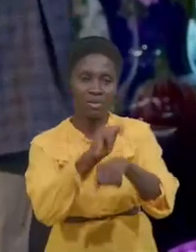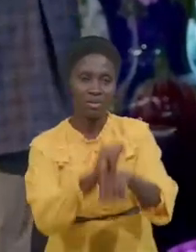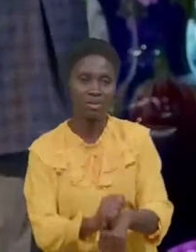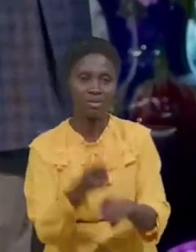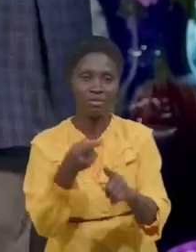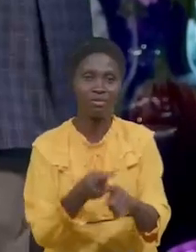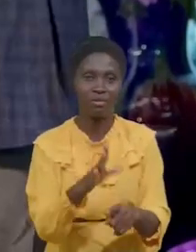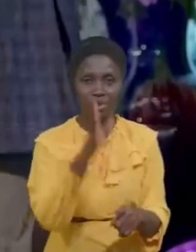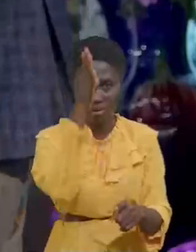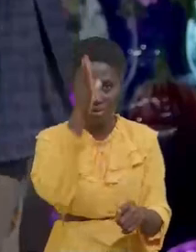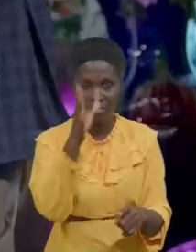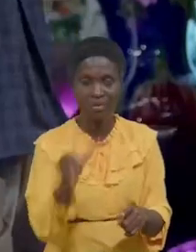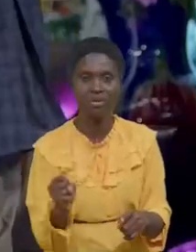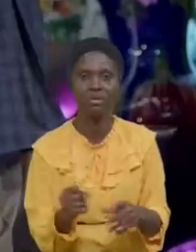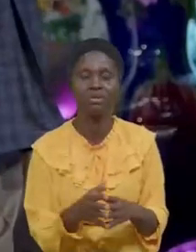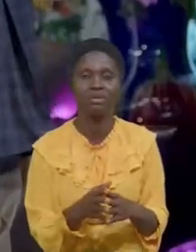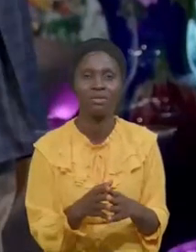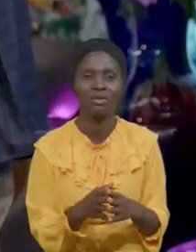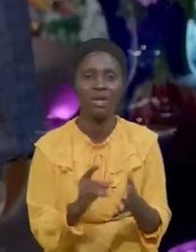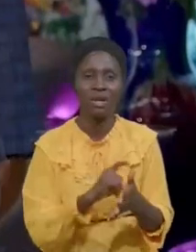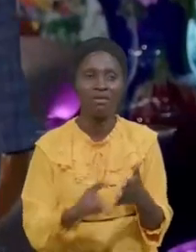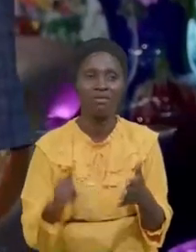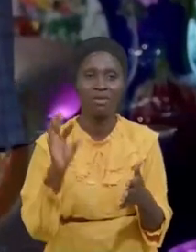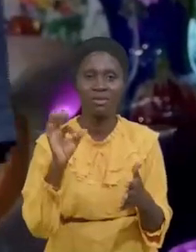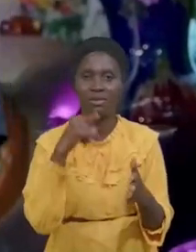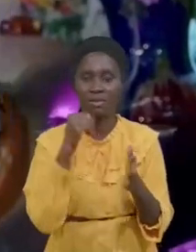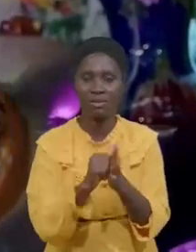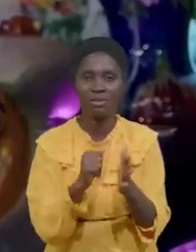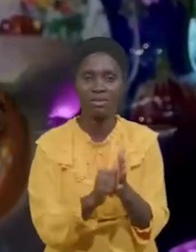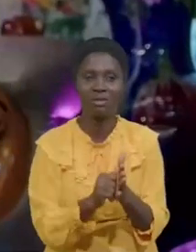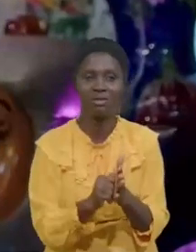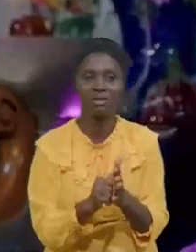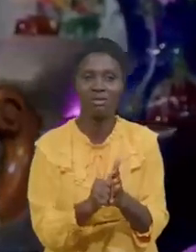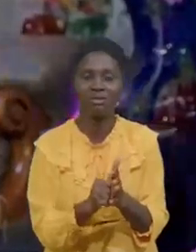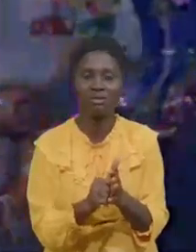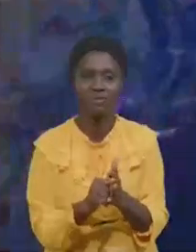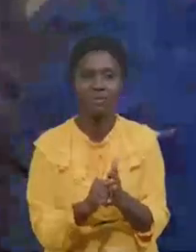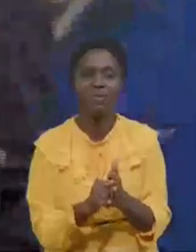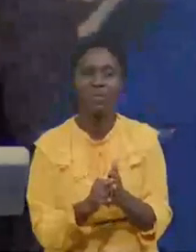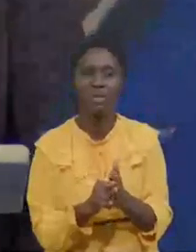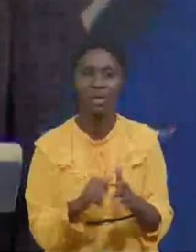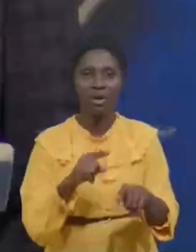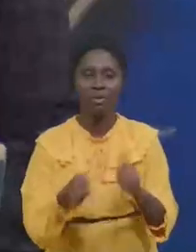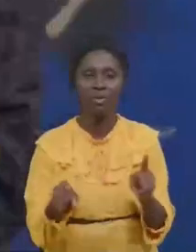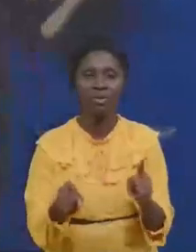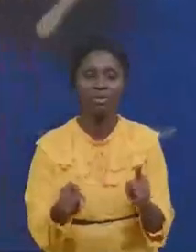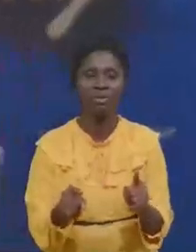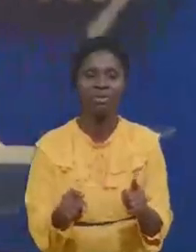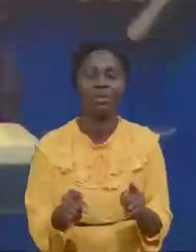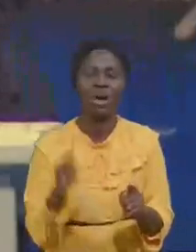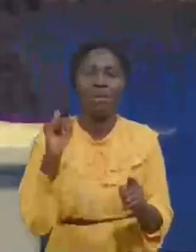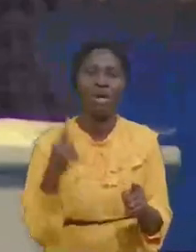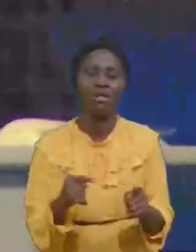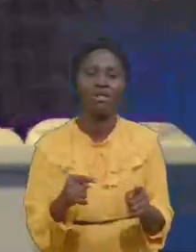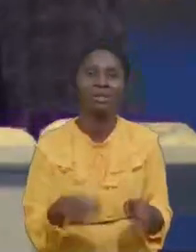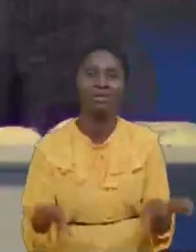aviez hérité de vos pères. 19. Mais par le sang précieux de Christ. C'est ainsi que nous sommes nés de nouveau. C'est